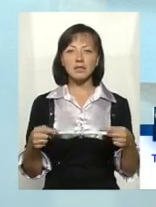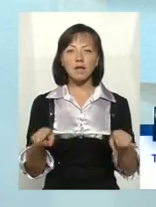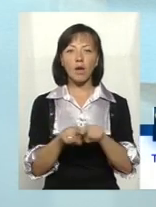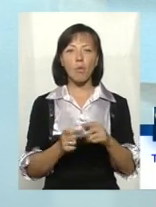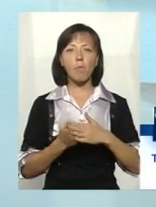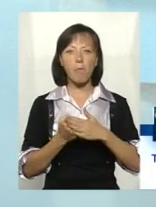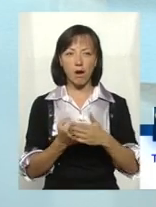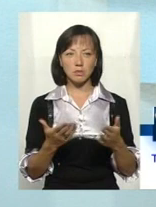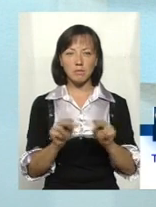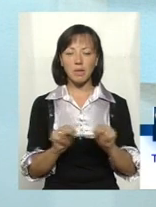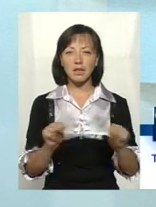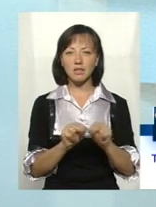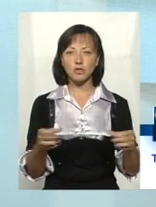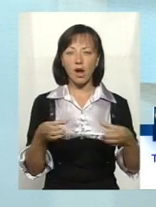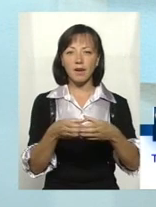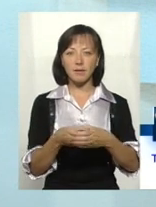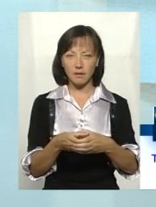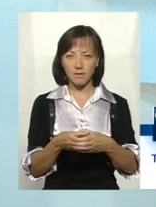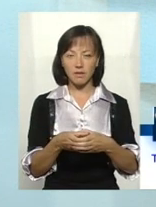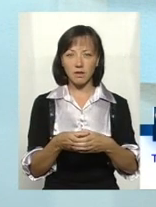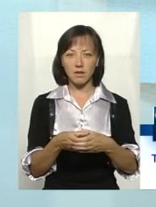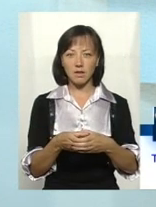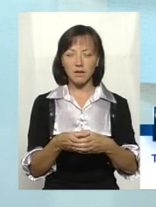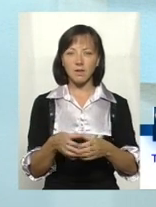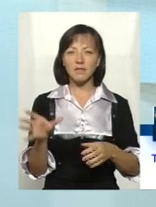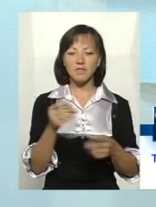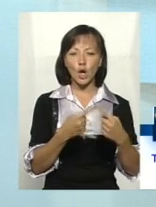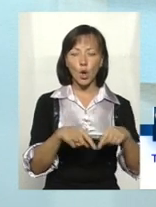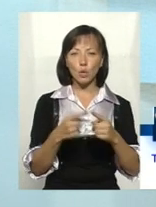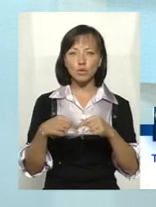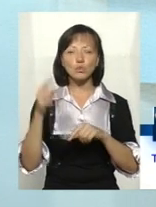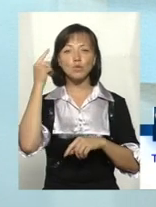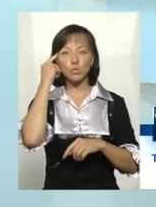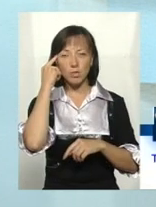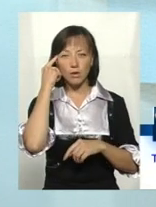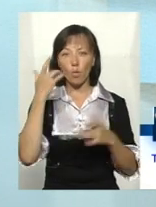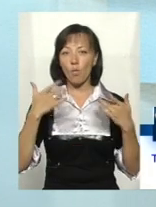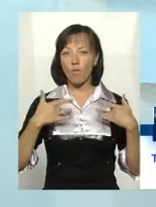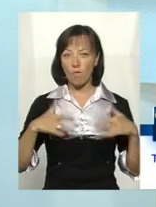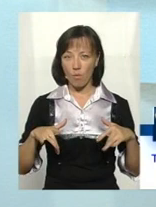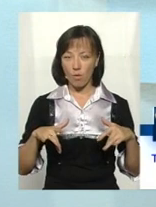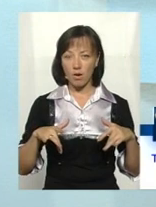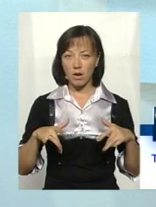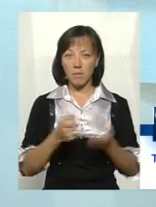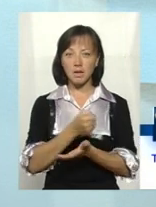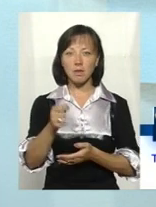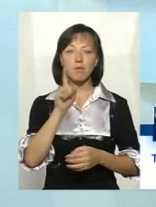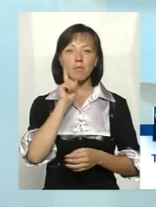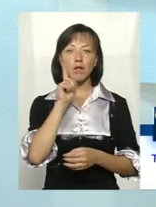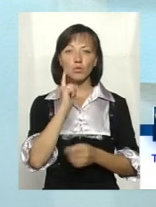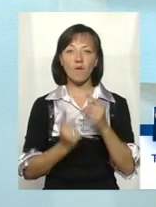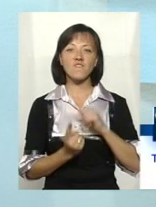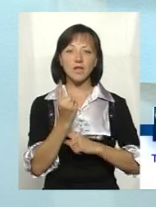базу, педагогический коллектив. Все ручки были, что вы думаете, уволили, поставили какую-то молодую